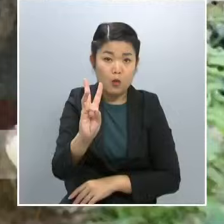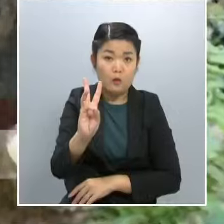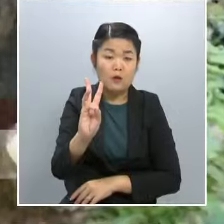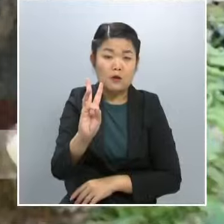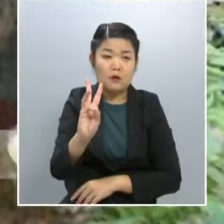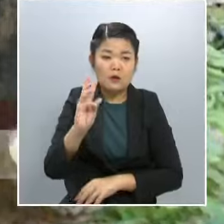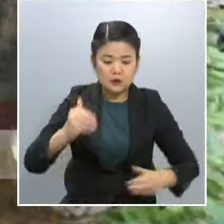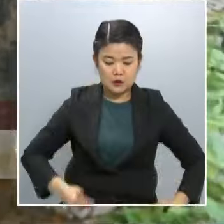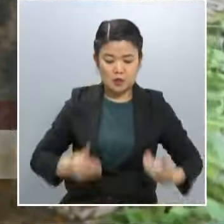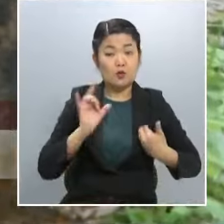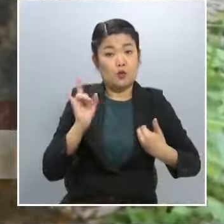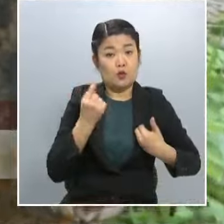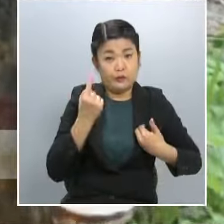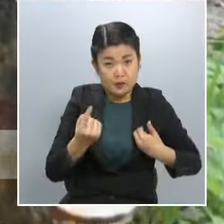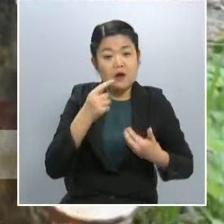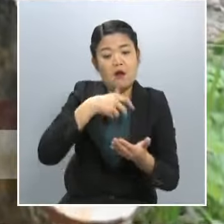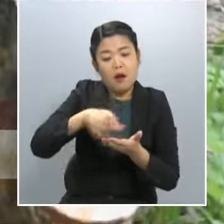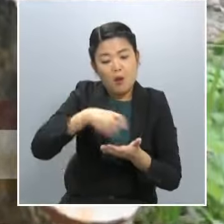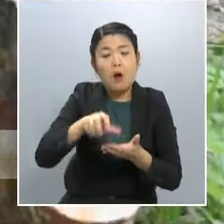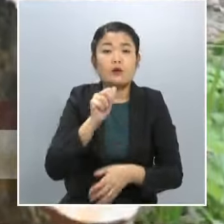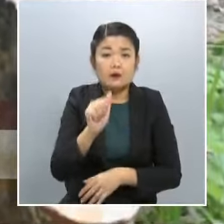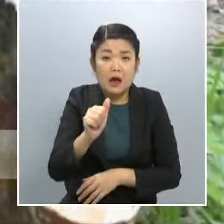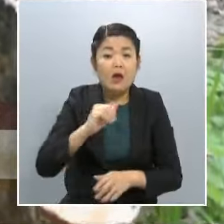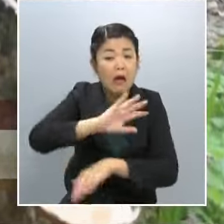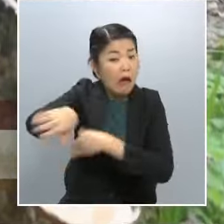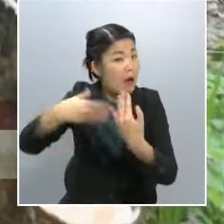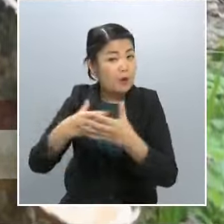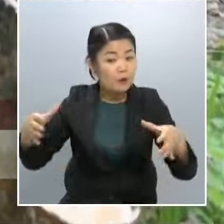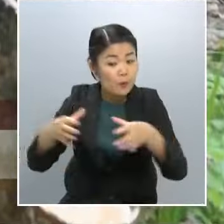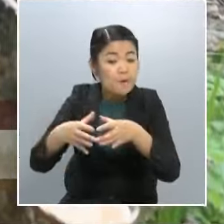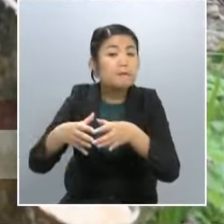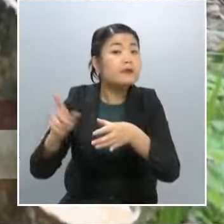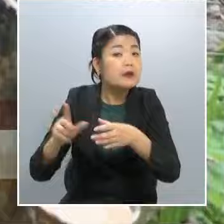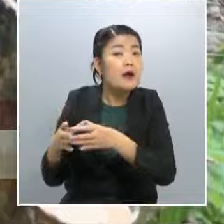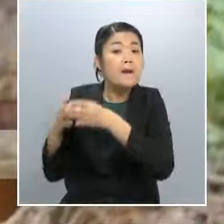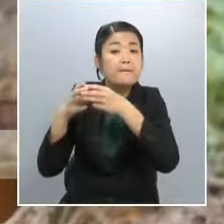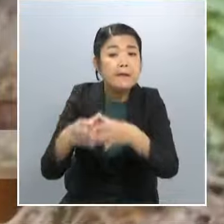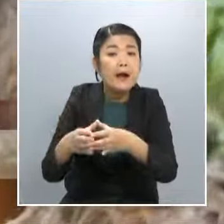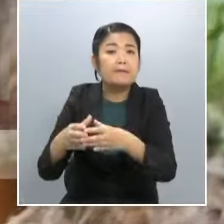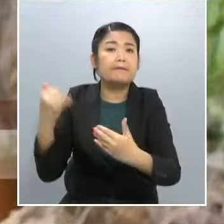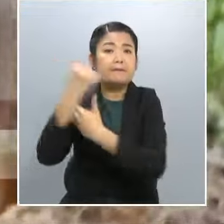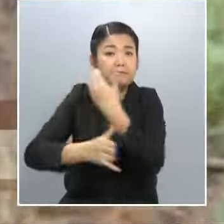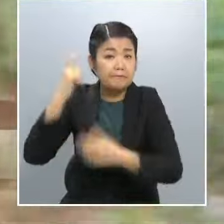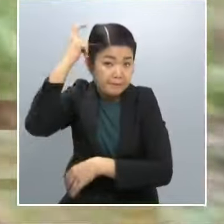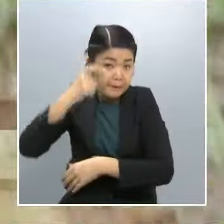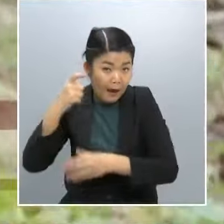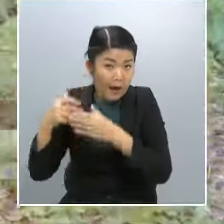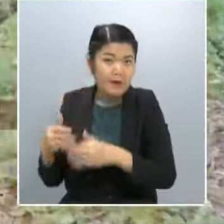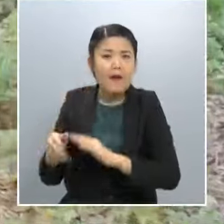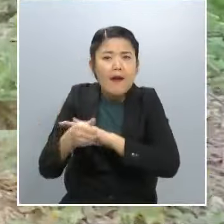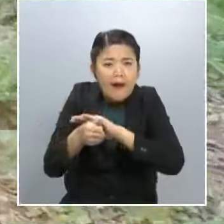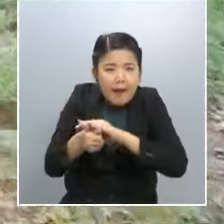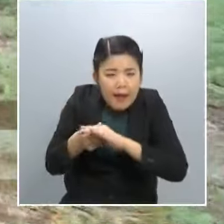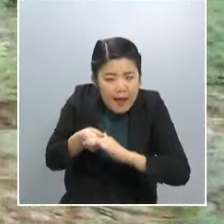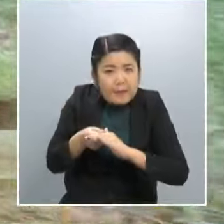รอดชีวิตถึงให้การที่มาที่ไปว่าทั้งหมดเดินทางมาจากรัฐยะไข่เมียนมาลักลอบเข้ามาในฝั่งไท